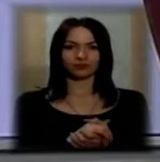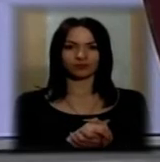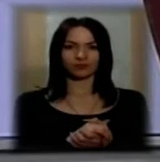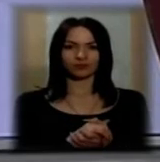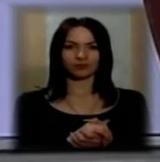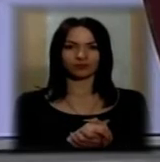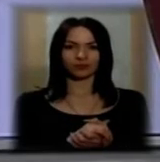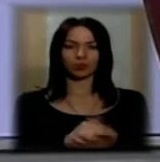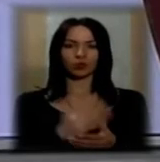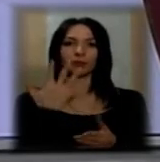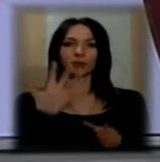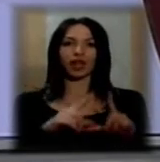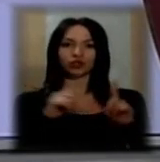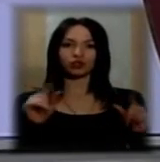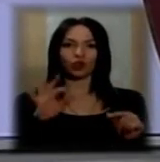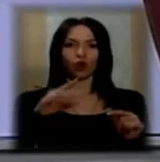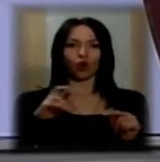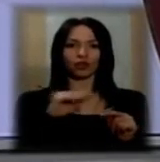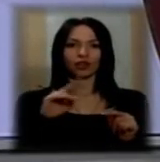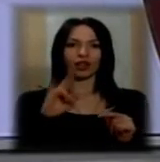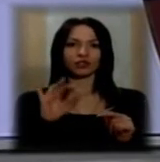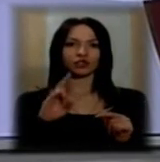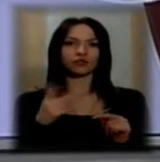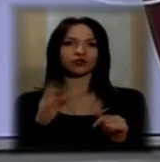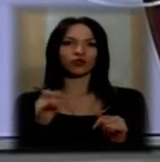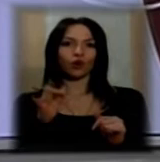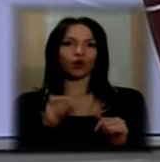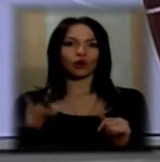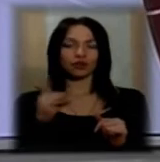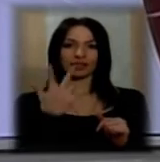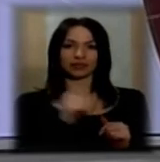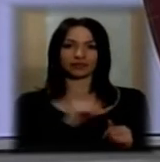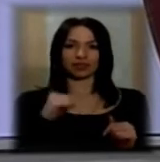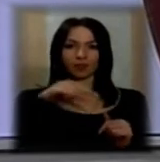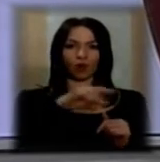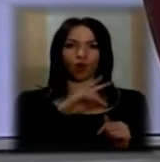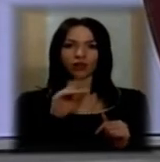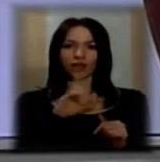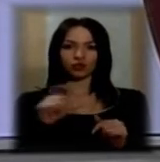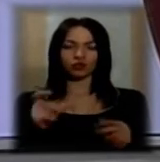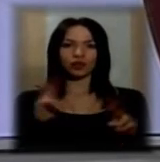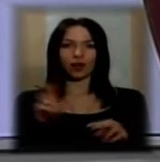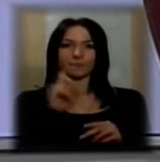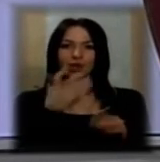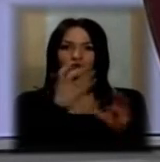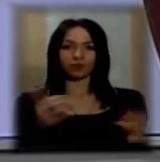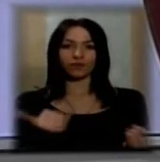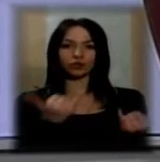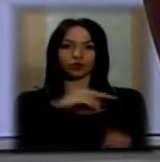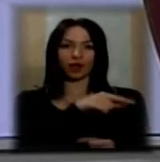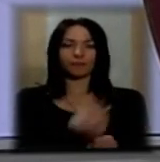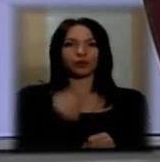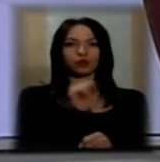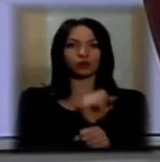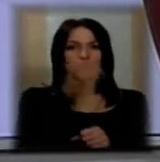П'ять шкіл Олешківського району, з них 3 у самих Олешках, залишились без опалення. Від сьогодні там призупинили освітній процес.